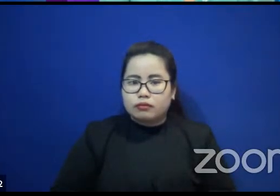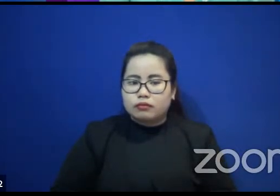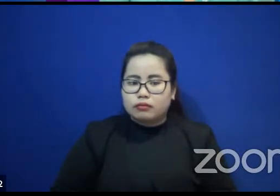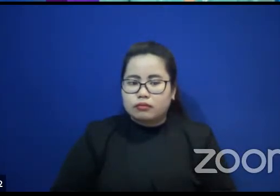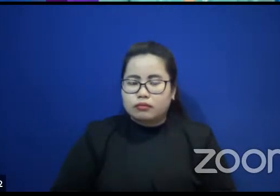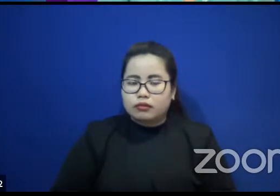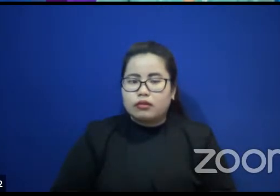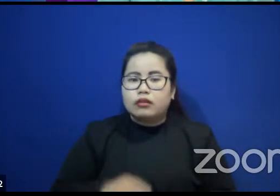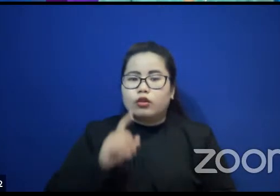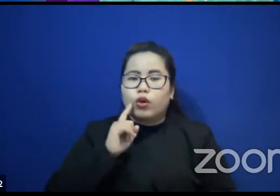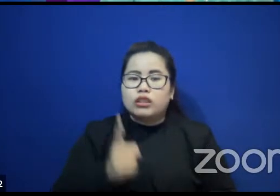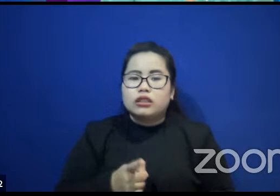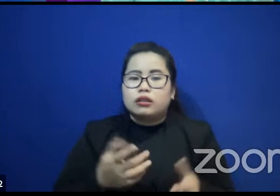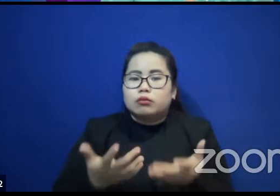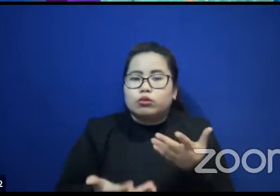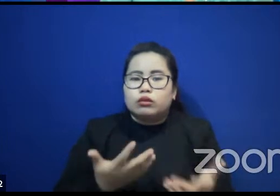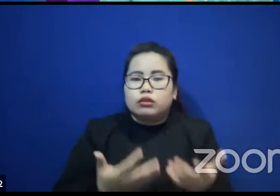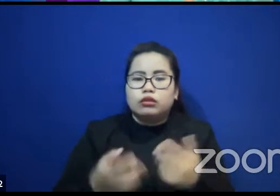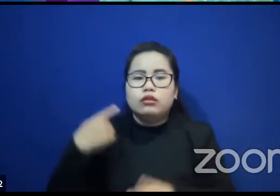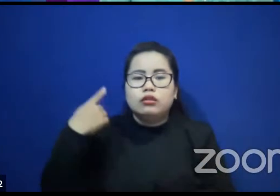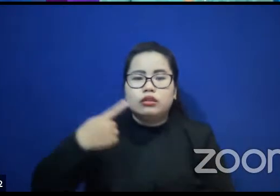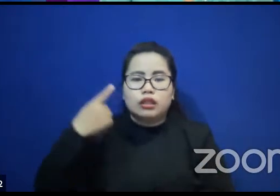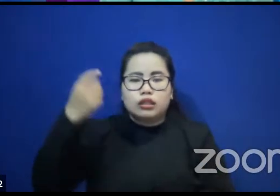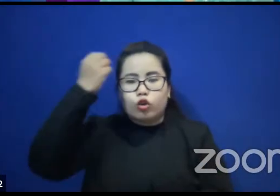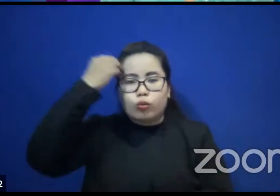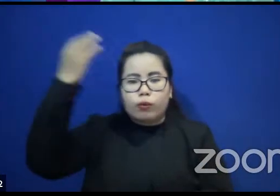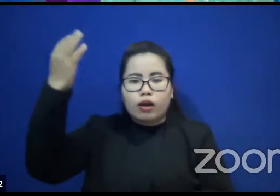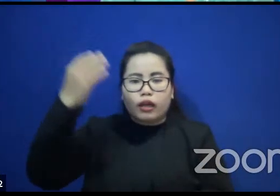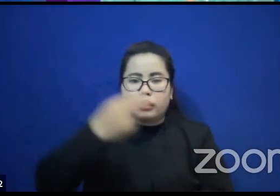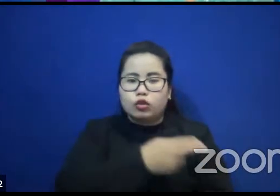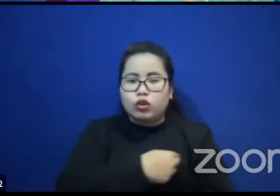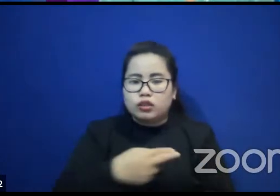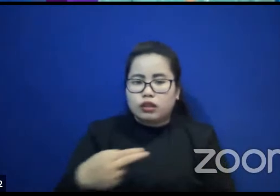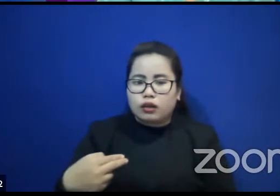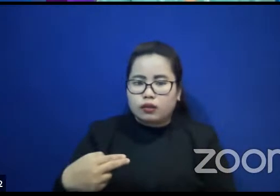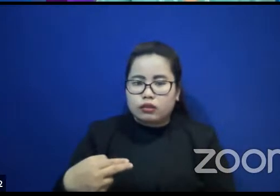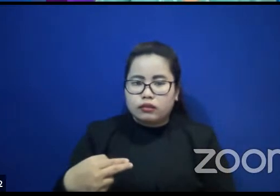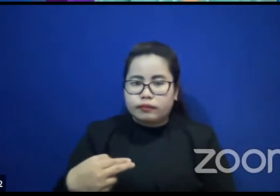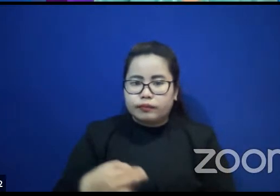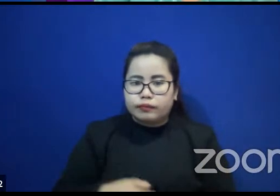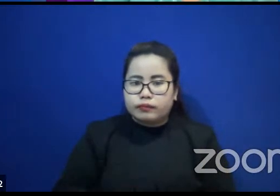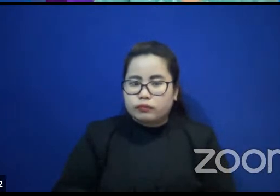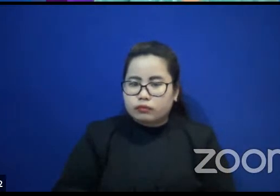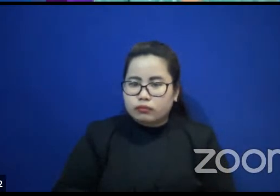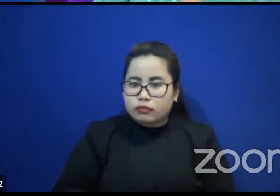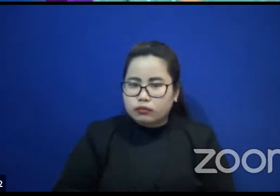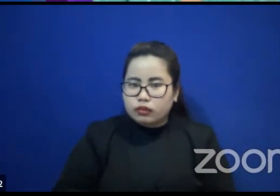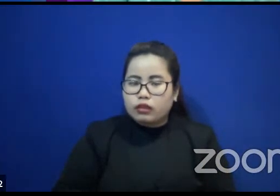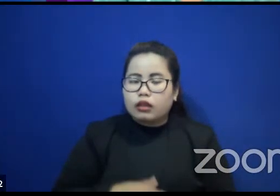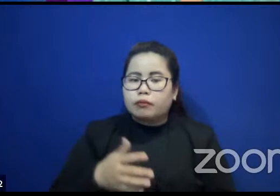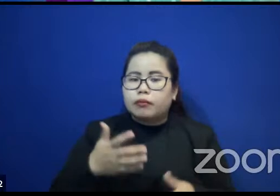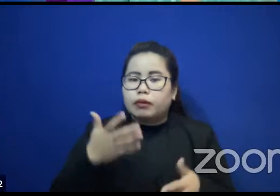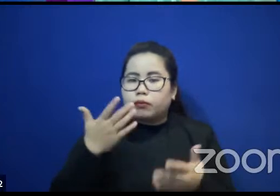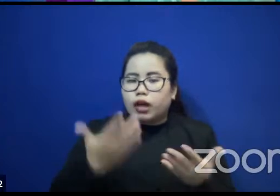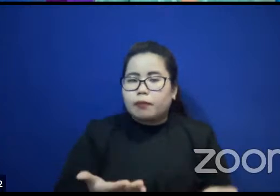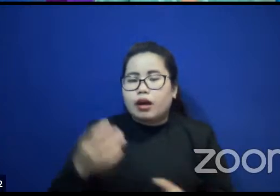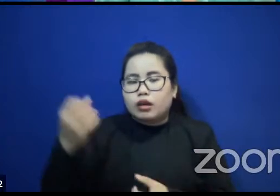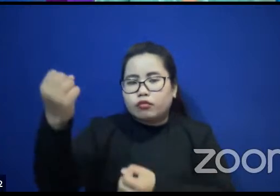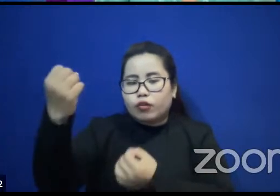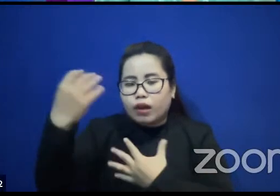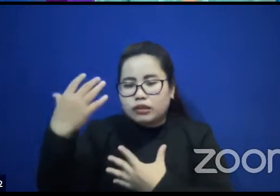kewajiban yang mungkin saya lihat sering dilupakan juga diusianya adalah beberapa notification gitu